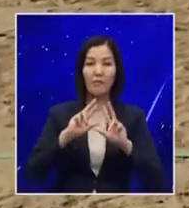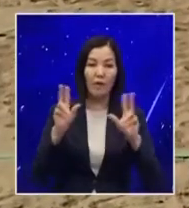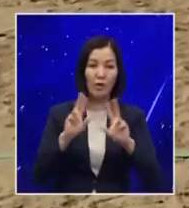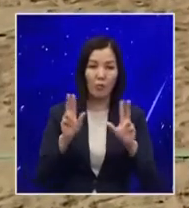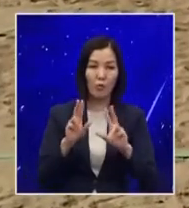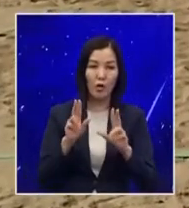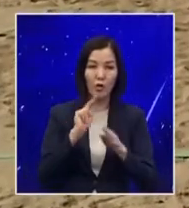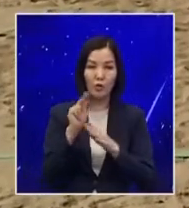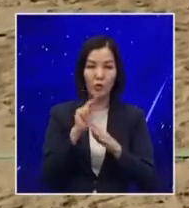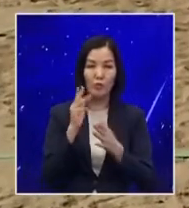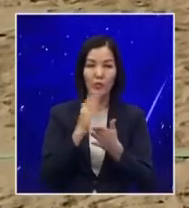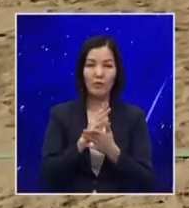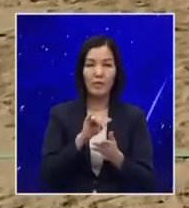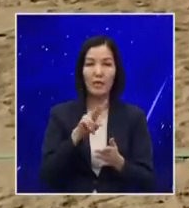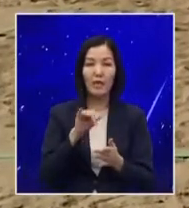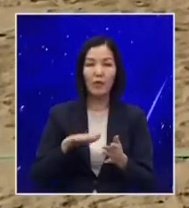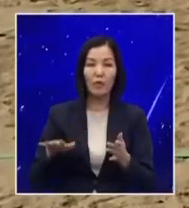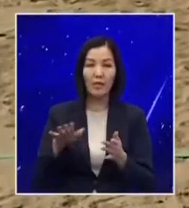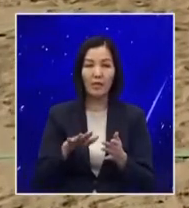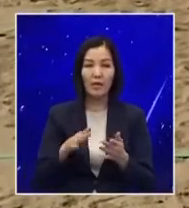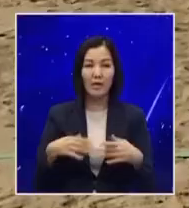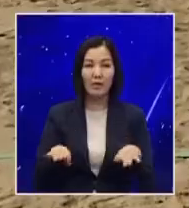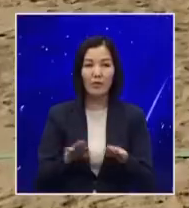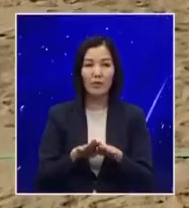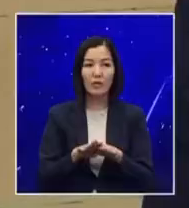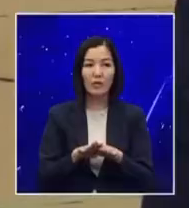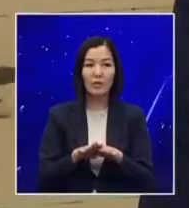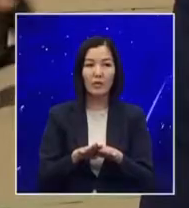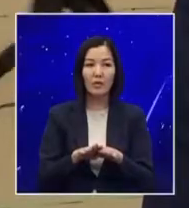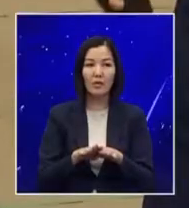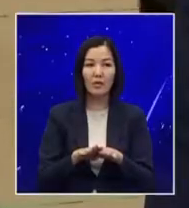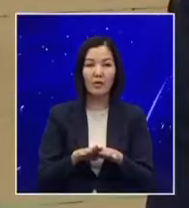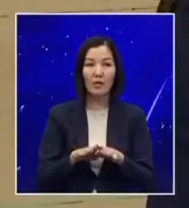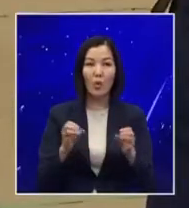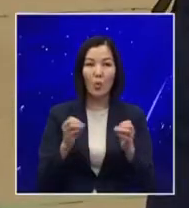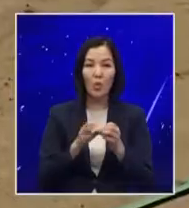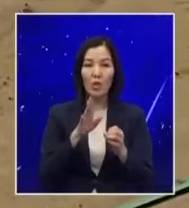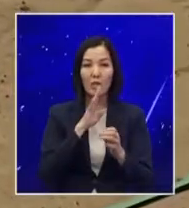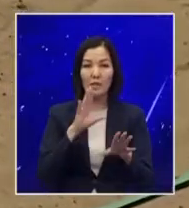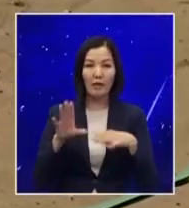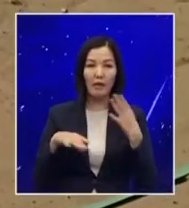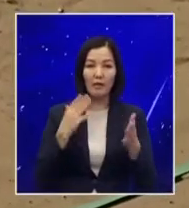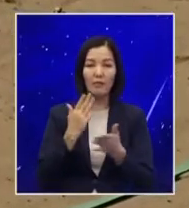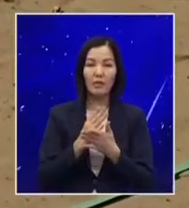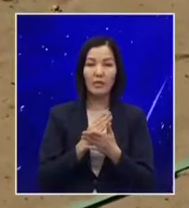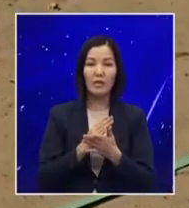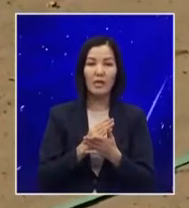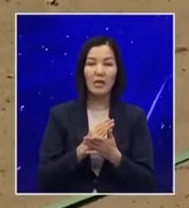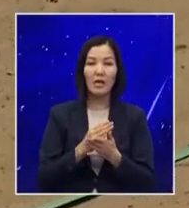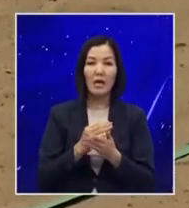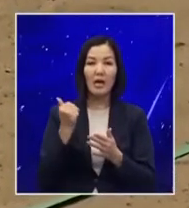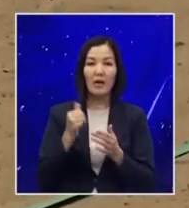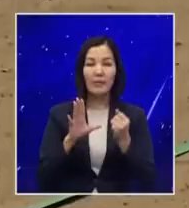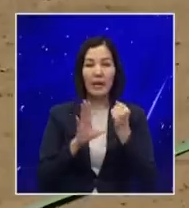волейболынан. Және де бізде Іле ауданында осы Таңсұлу Қайырбекова 10 шақты волейболға қыздар дайындауда. Қазір жетісулық қыздар апта